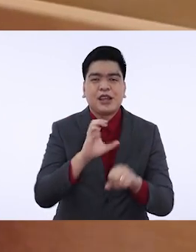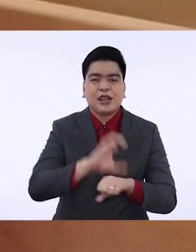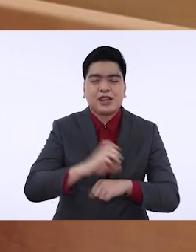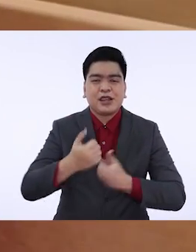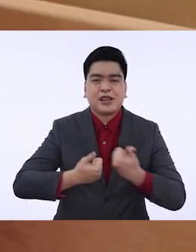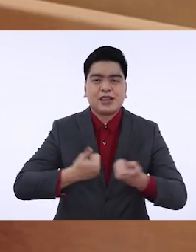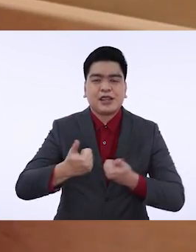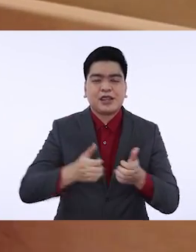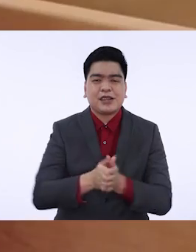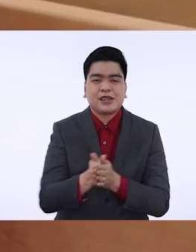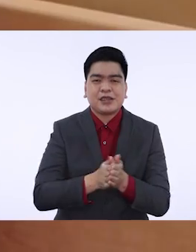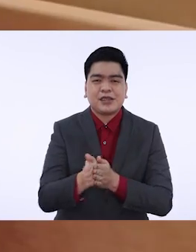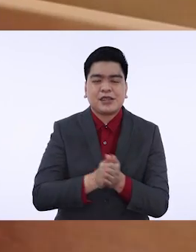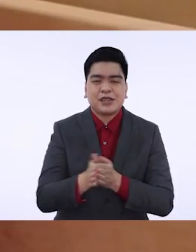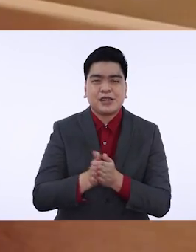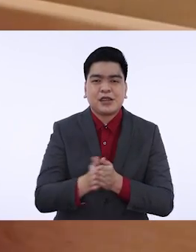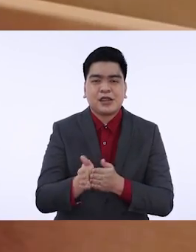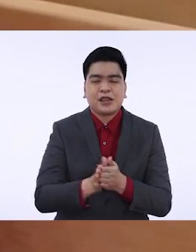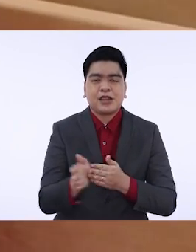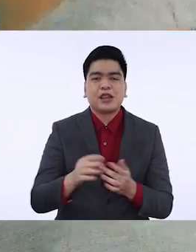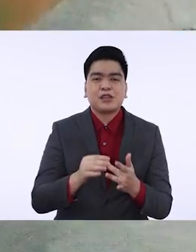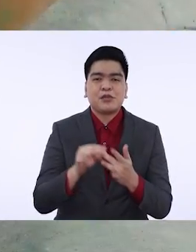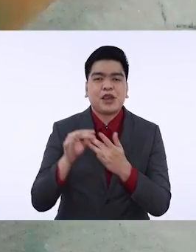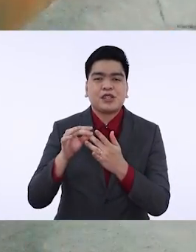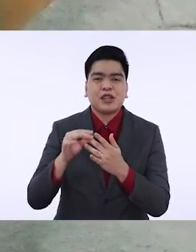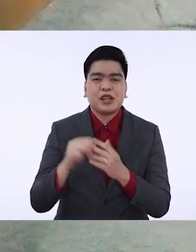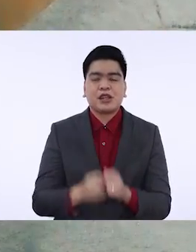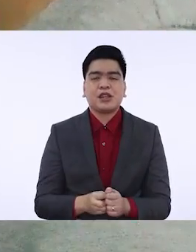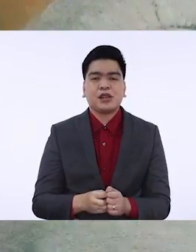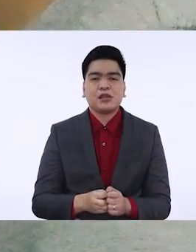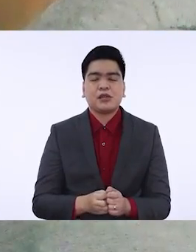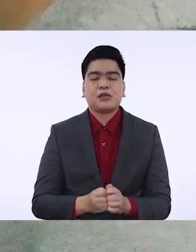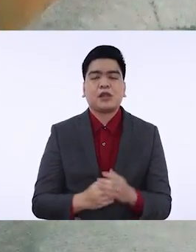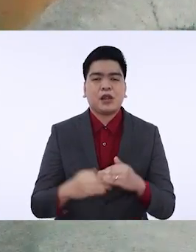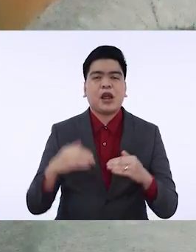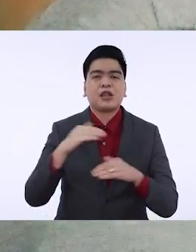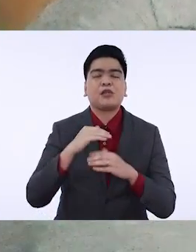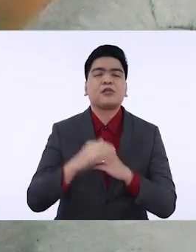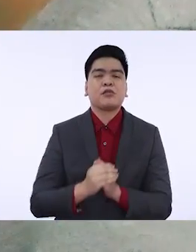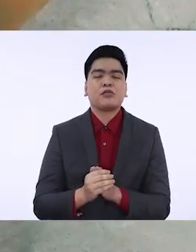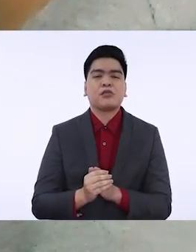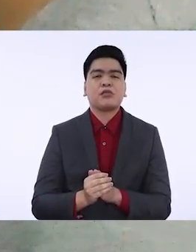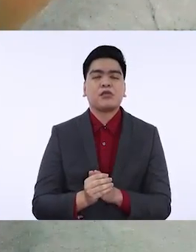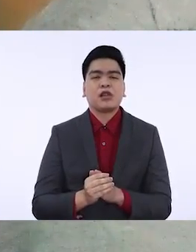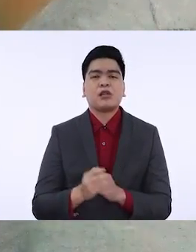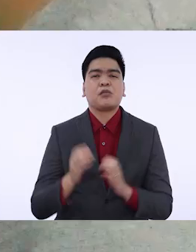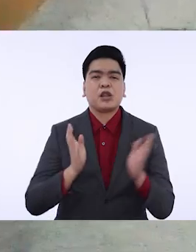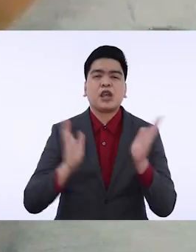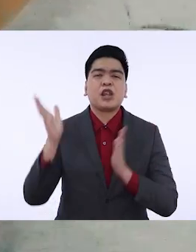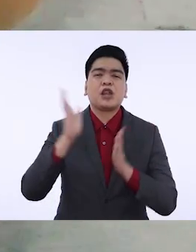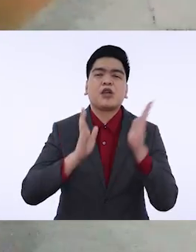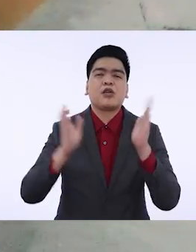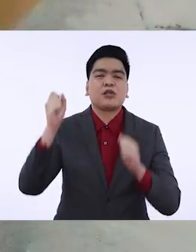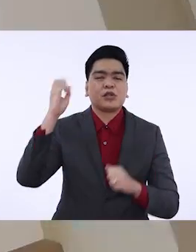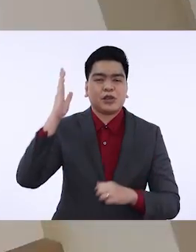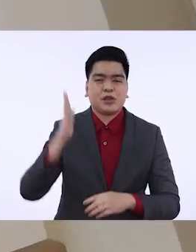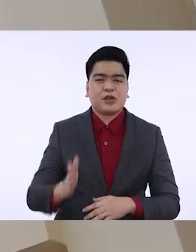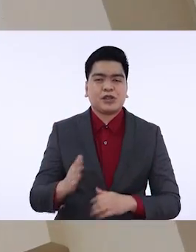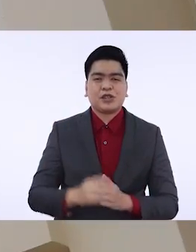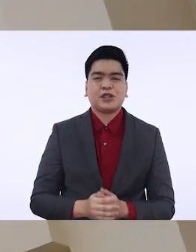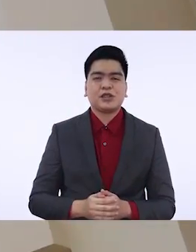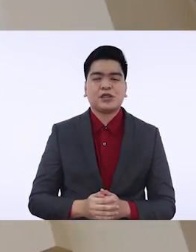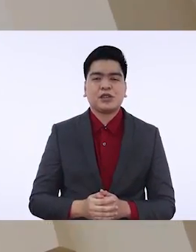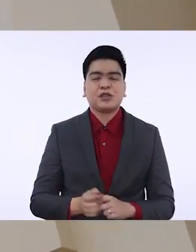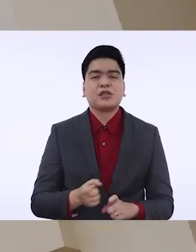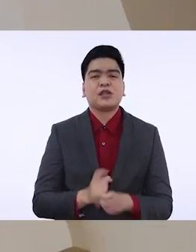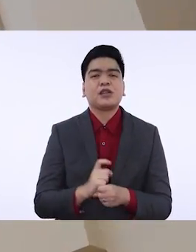mga kasiglahan, lalong higit sa lahat sa mga matataas na uri ng paglilingkod sa Panginoong Diyos. Mula po rito sa